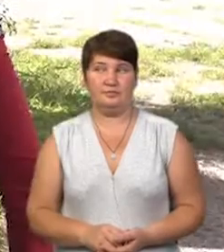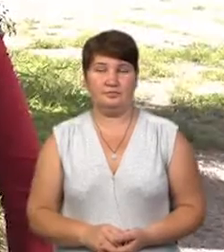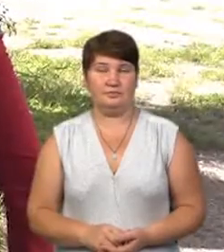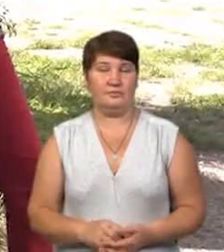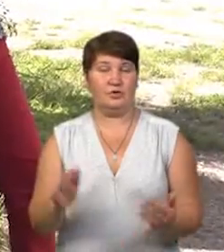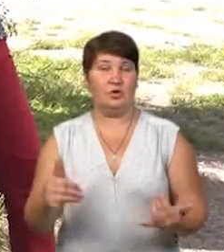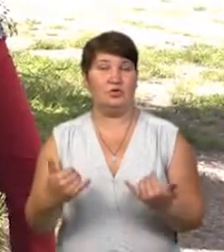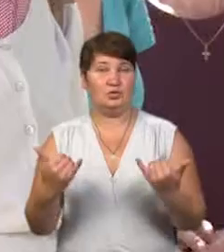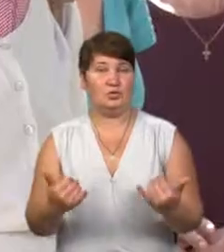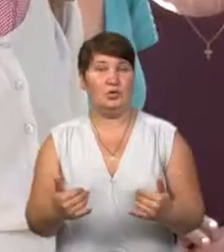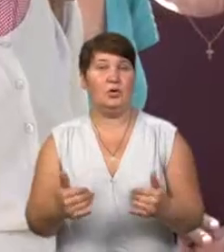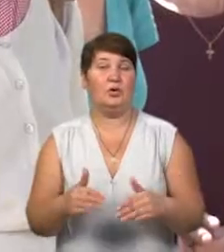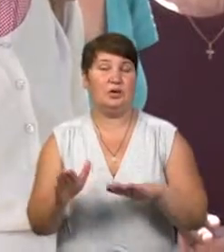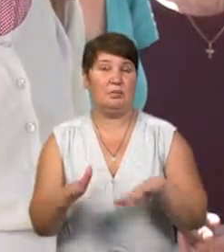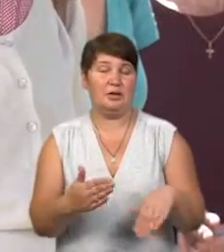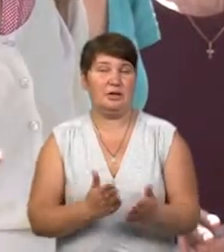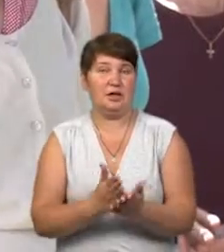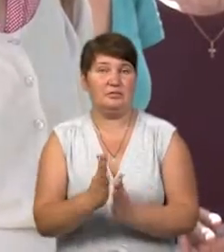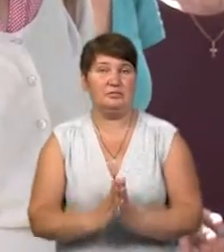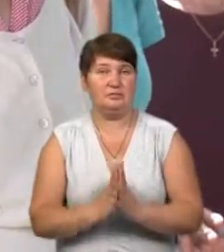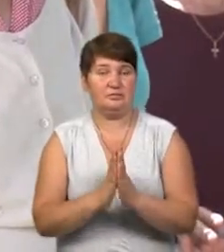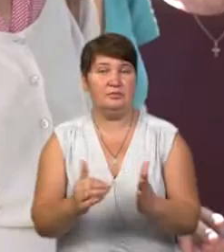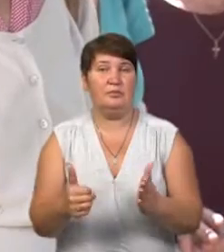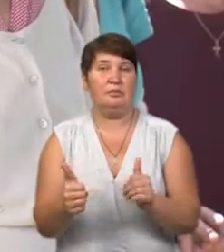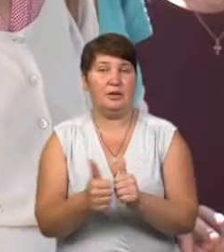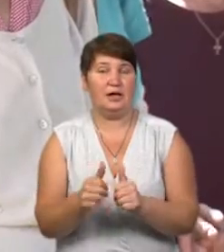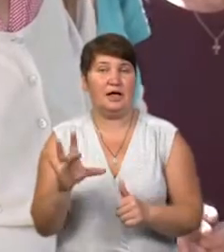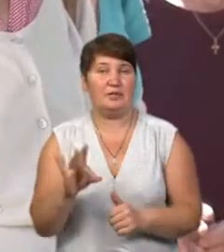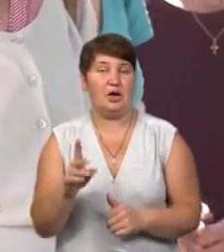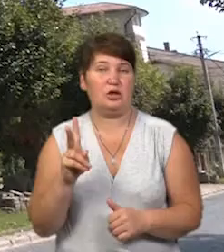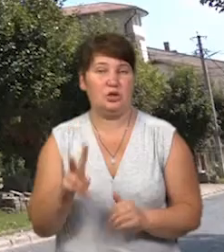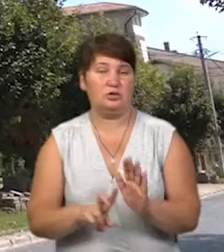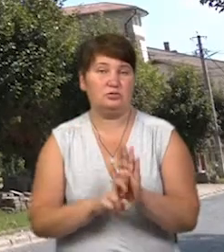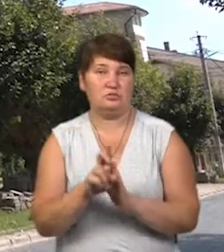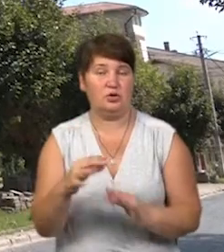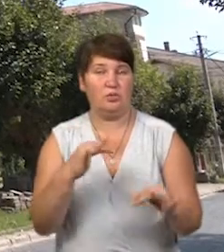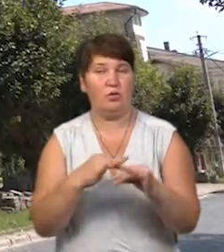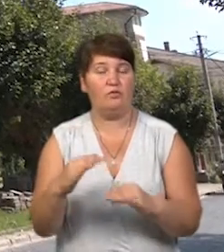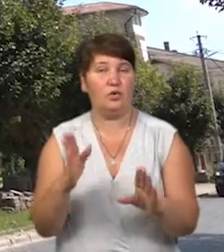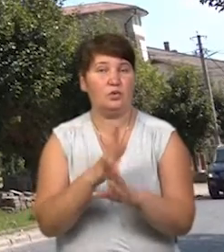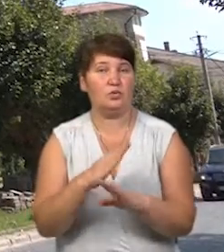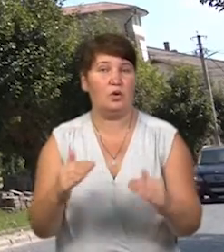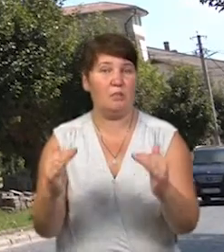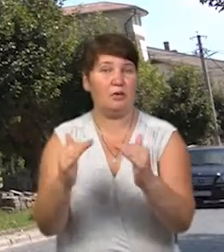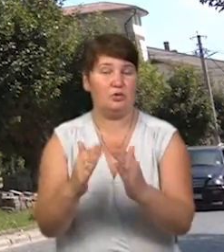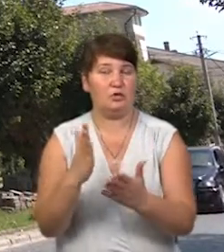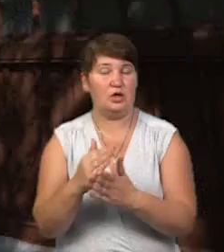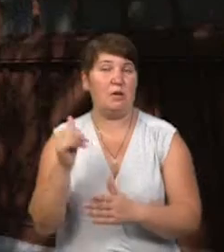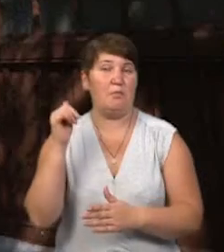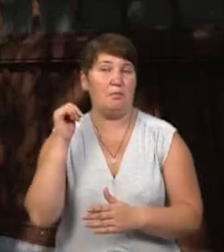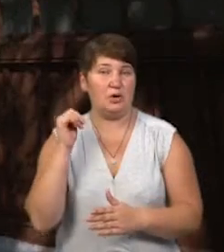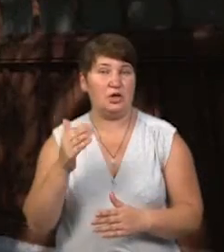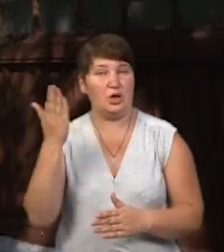Сьогодні після святкової літургії біля Римо-католицького костелу парафіяни обговорюють долю приміщення, що розташоване позаду та колись